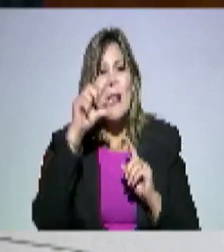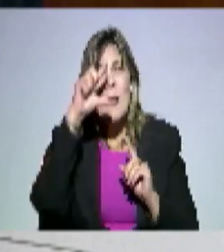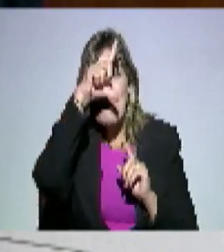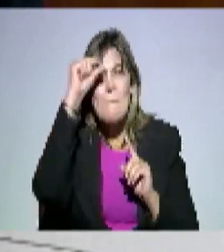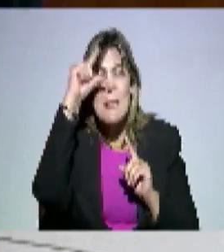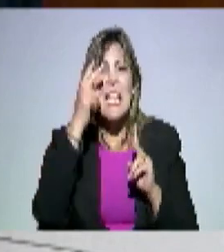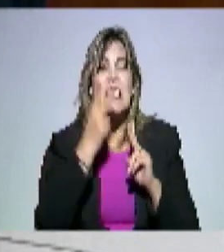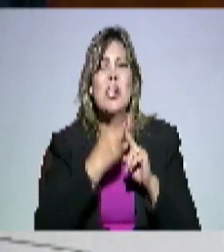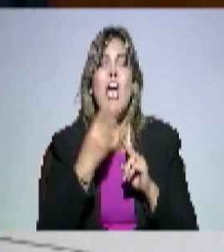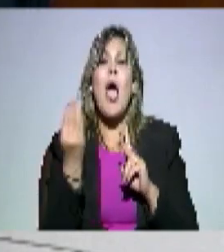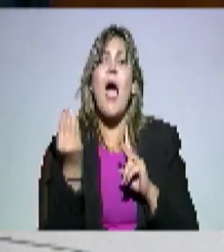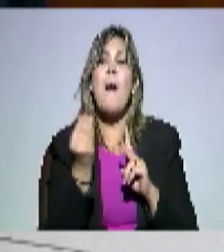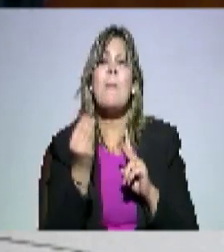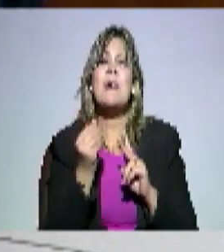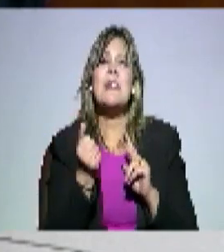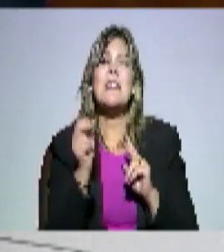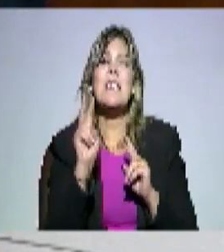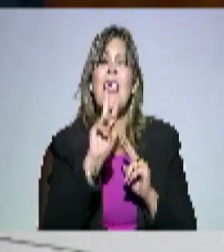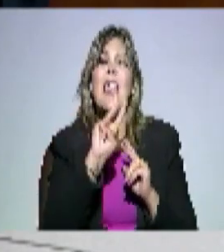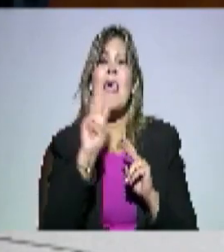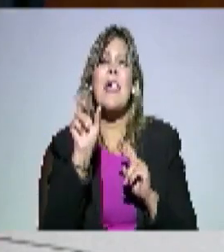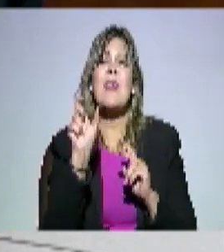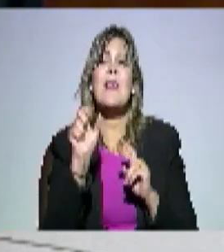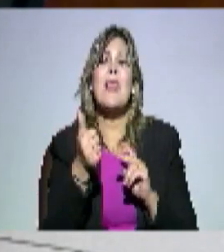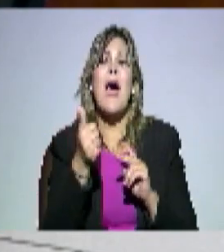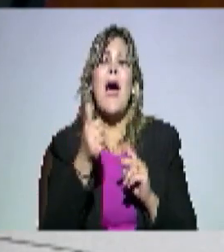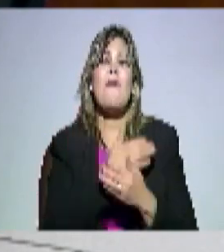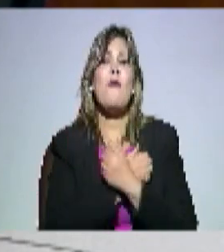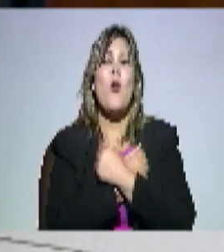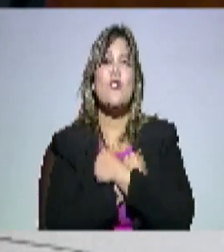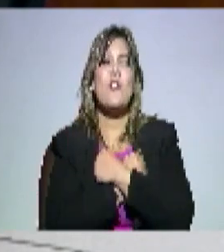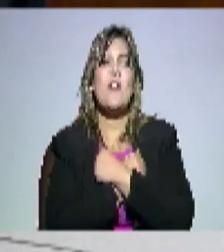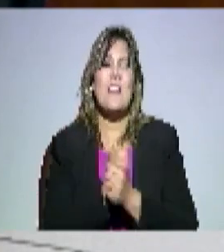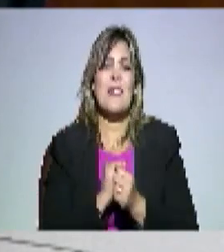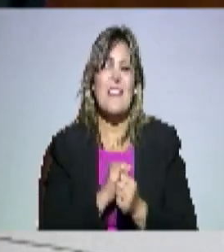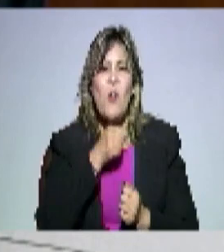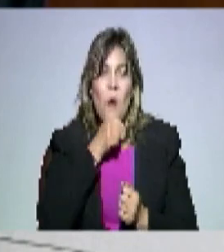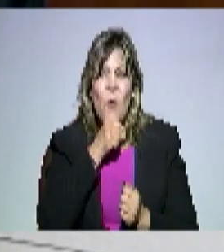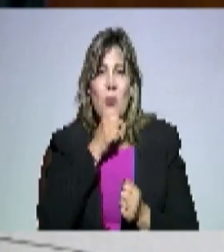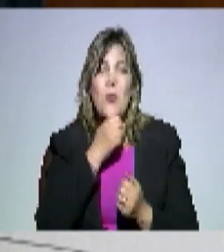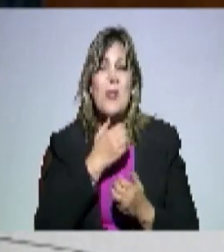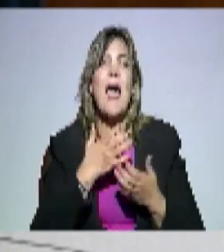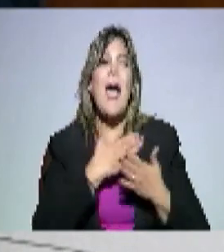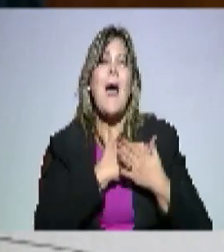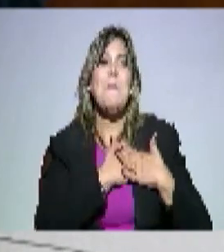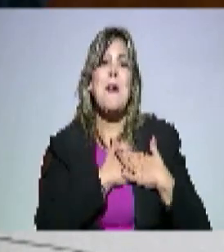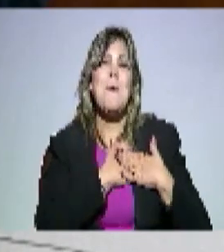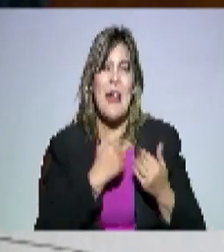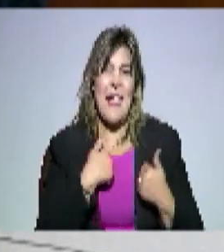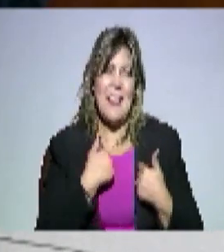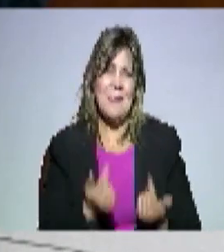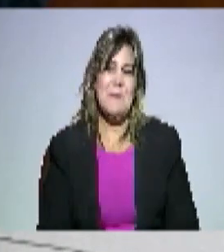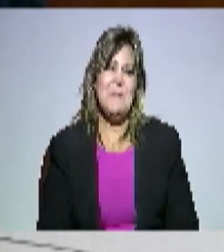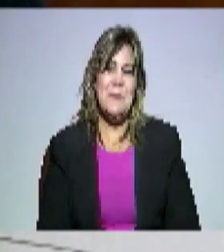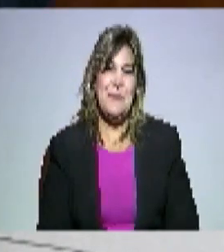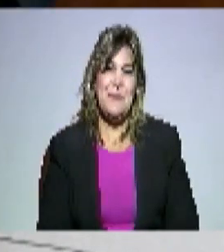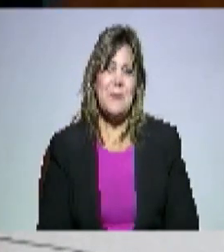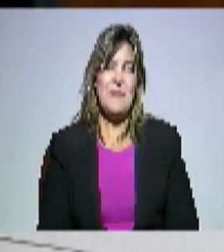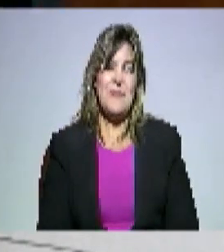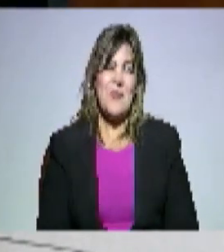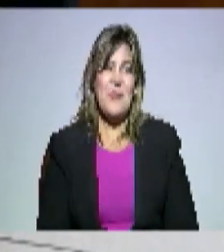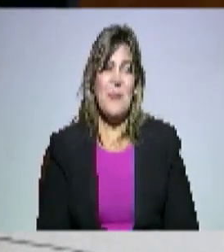بشعب بسيط شعب اسنا اهالينا جدودنا وحبايبنا بوع اهل اسنا